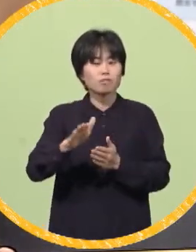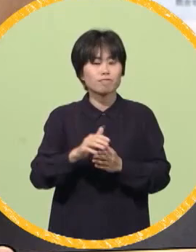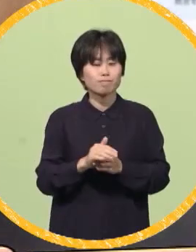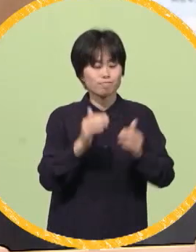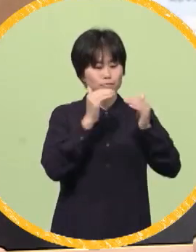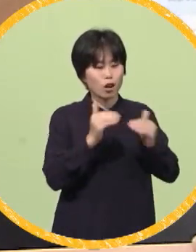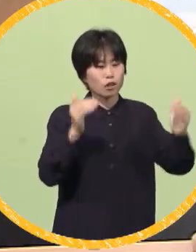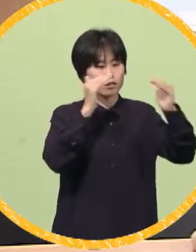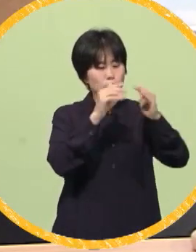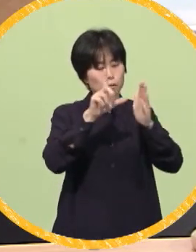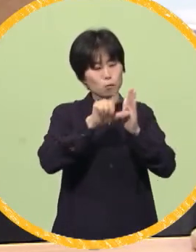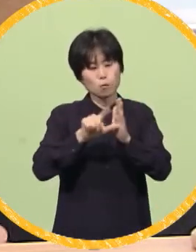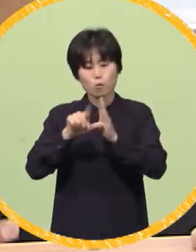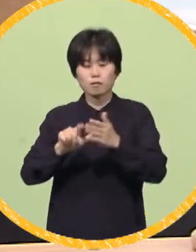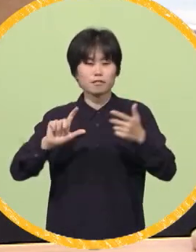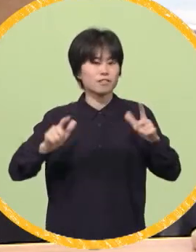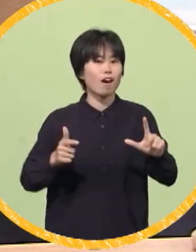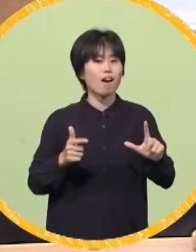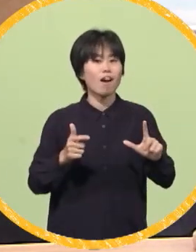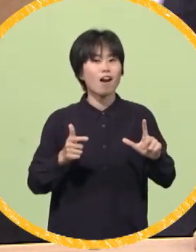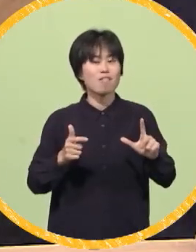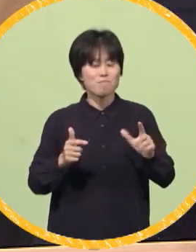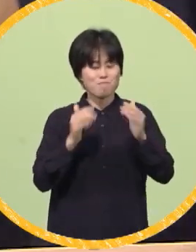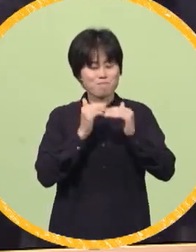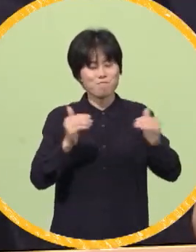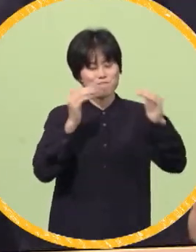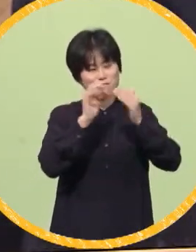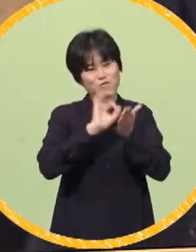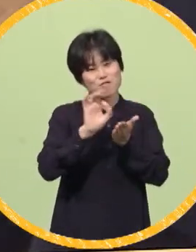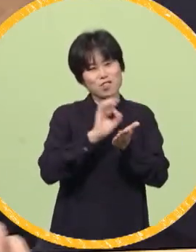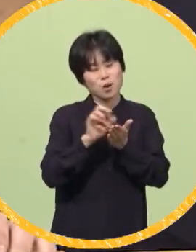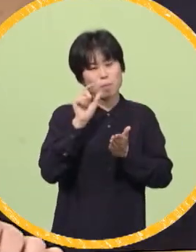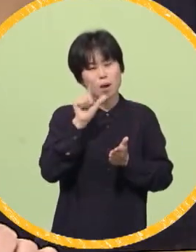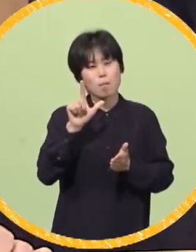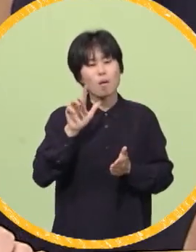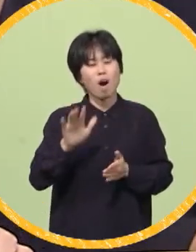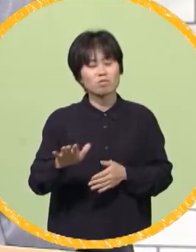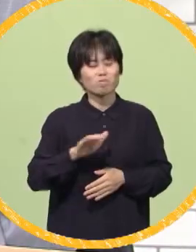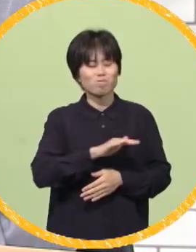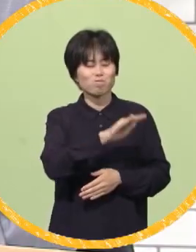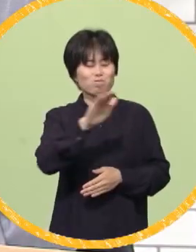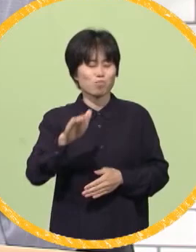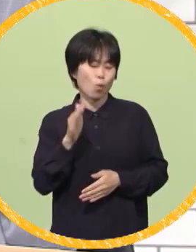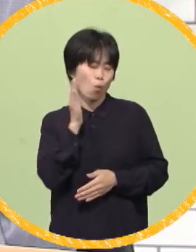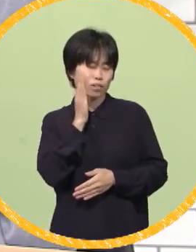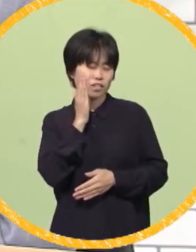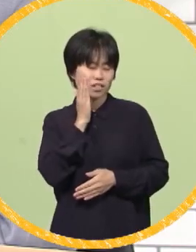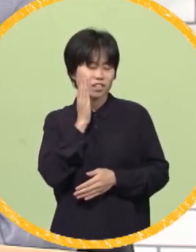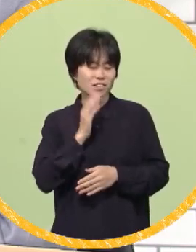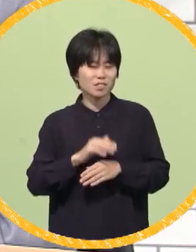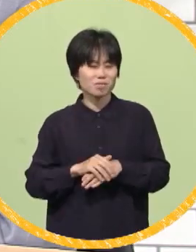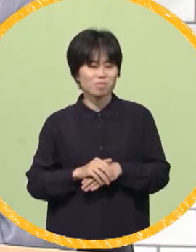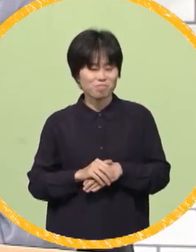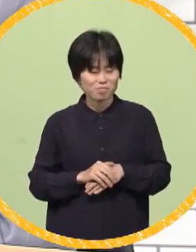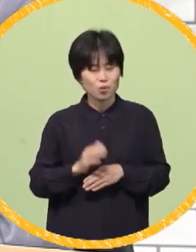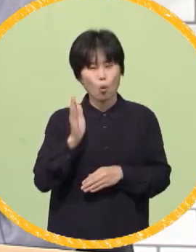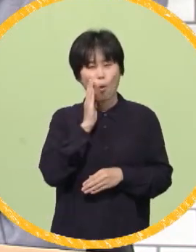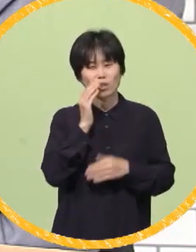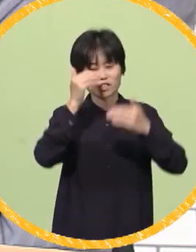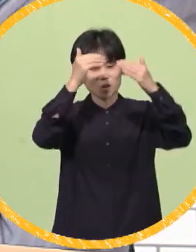もね、日によって違うんですけど、お野菜使ったパンもありますし、本当に美味しいです。 やっぱり知事、美味しいものはバリアフリー